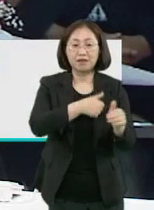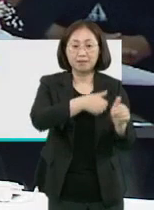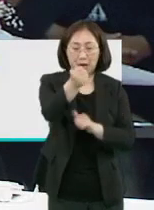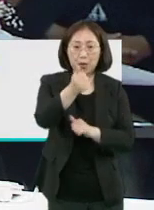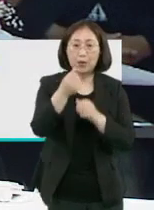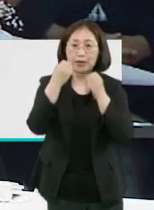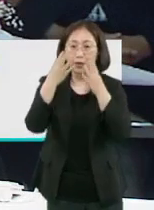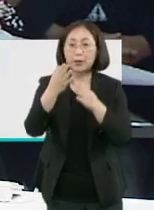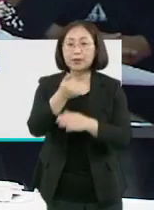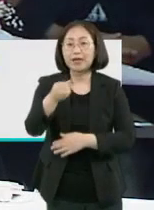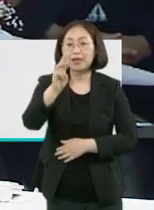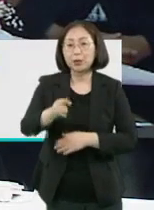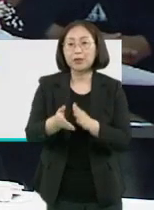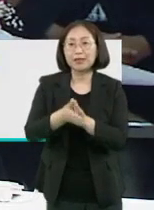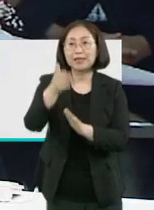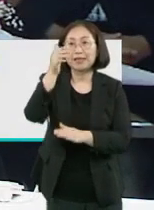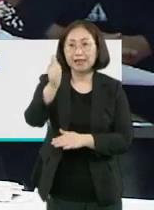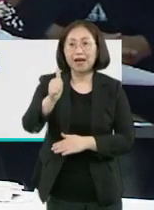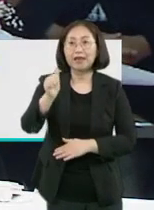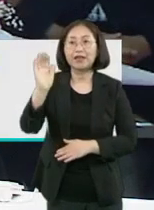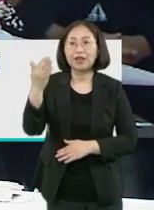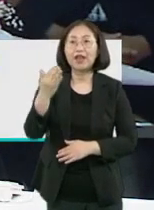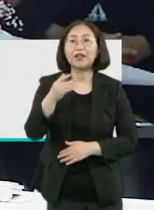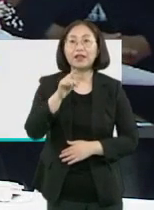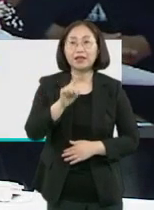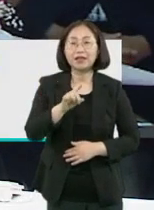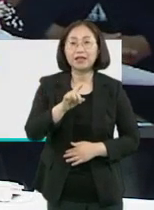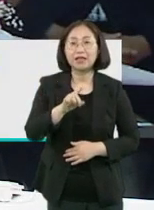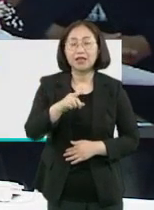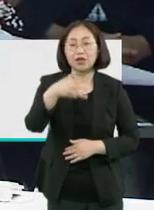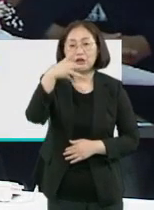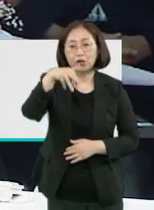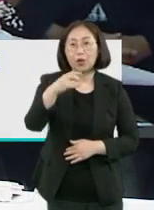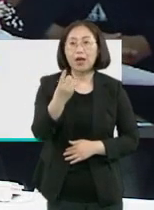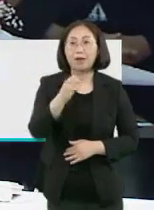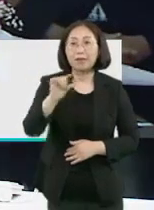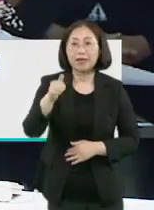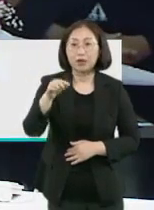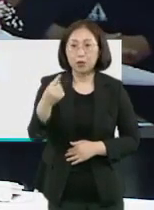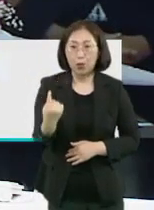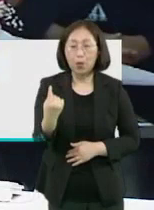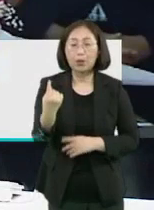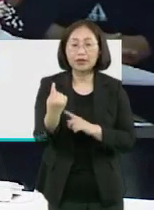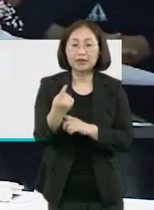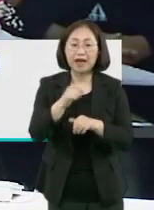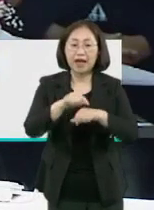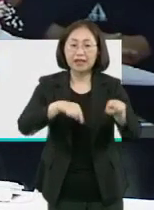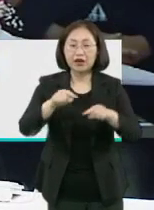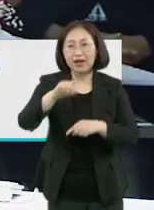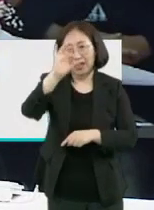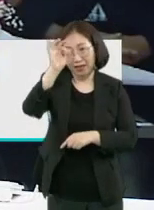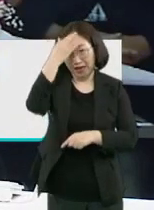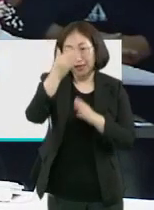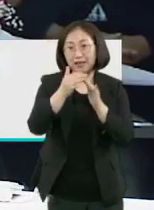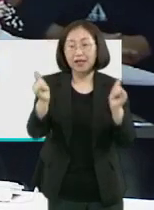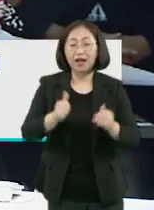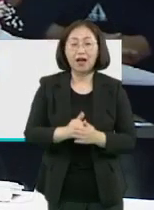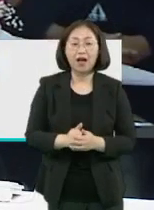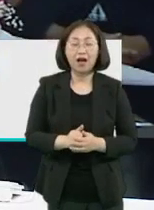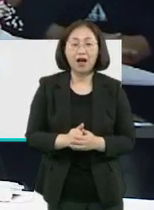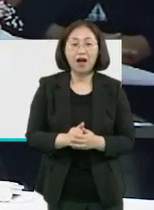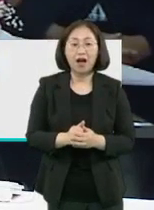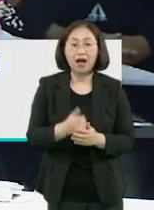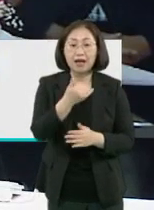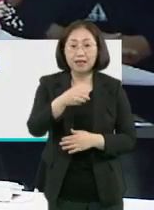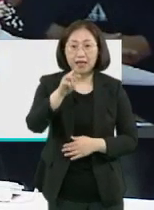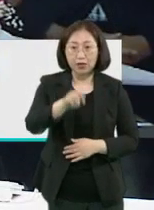새롭게 세종시장이 된 최민호 당선인은 국무총리 비서실장 등 공직 이력이 화려한 행정의 달인입니다. 일찌감치